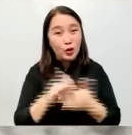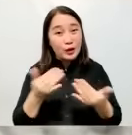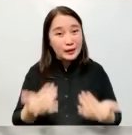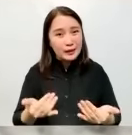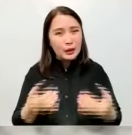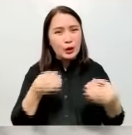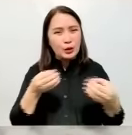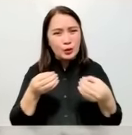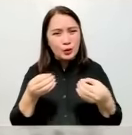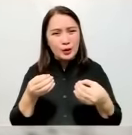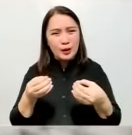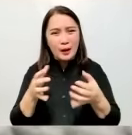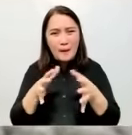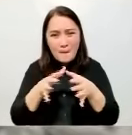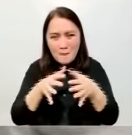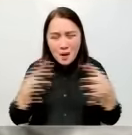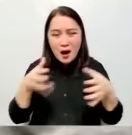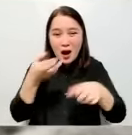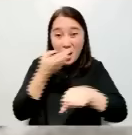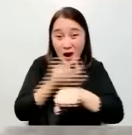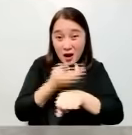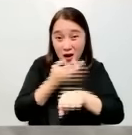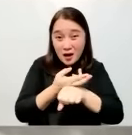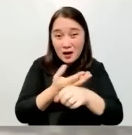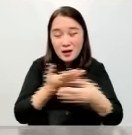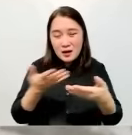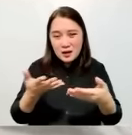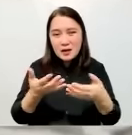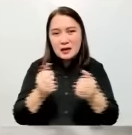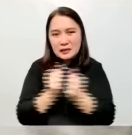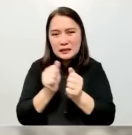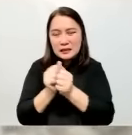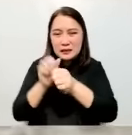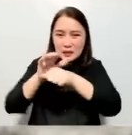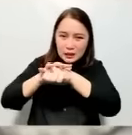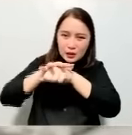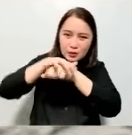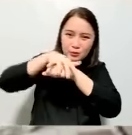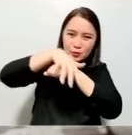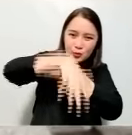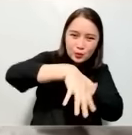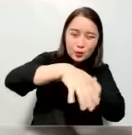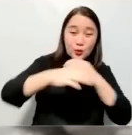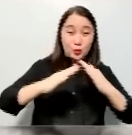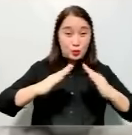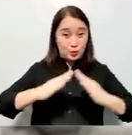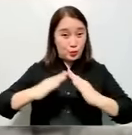mga naglalaki ang tupak ng bato na nakasamang tumapon dito sa mga bahay sa barangay.